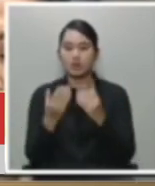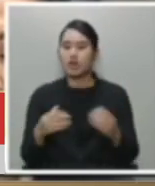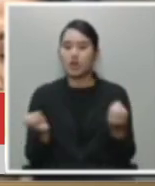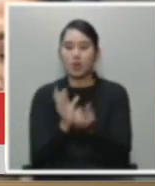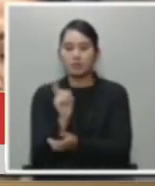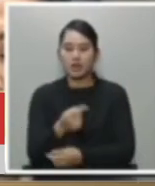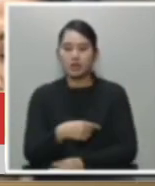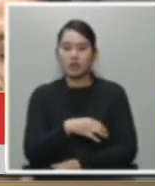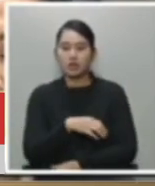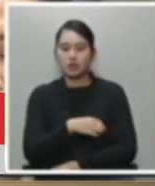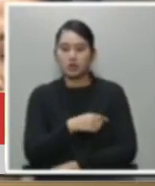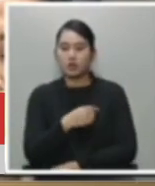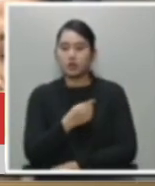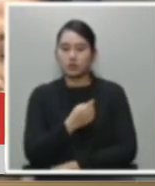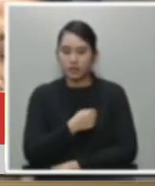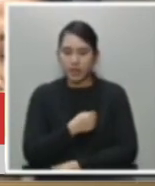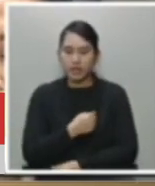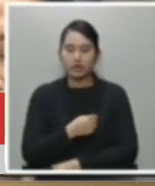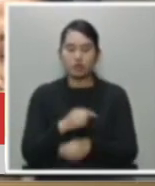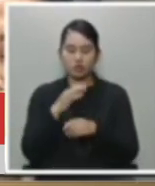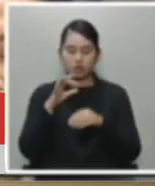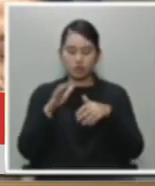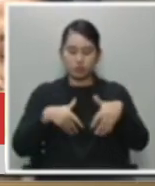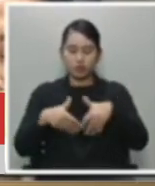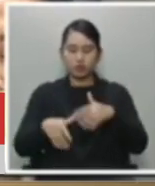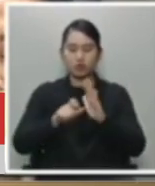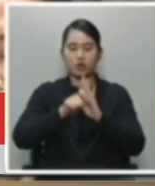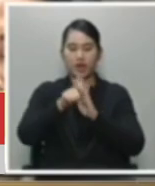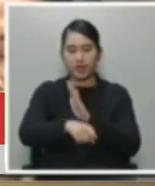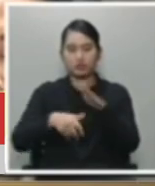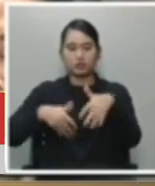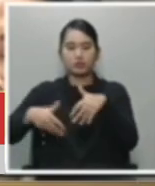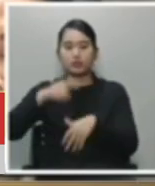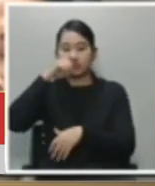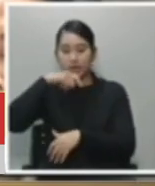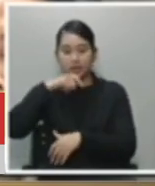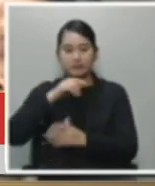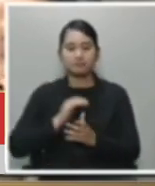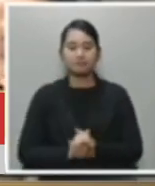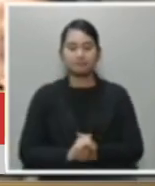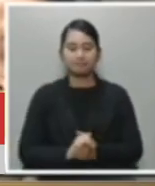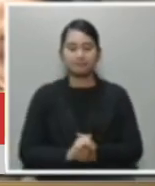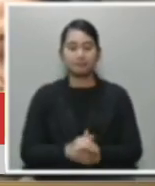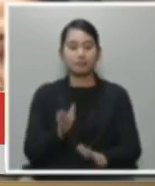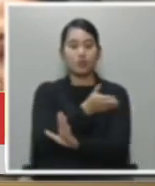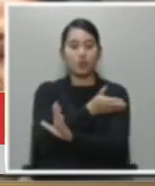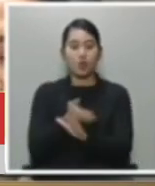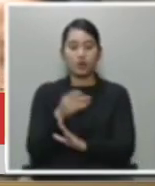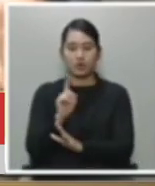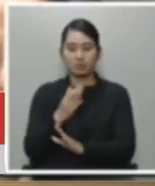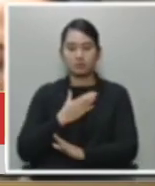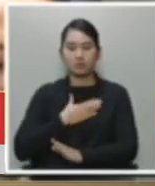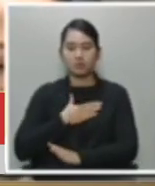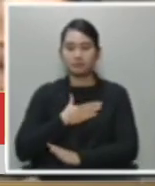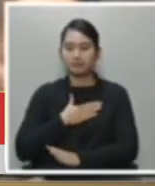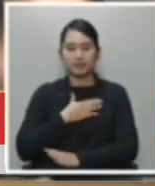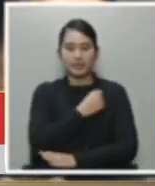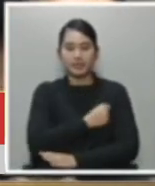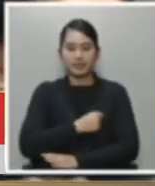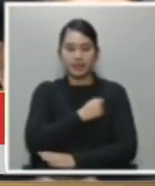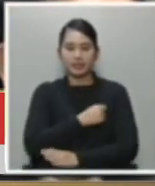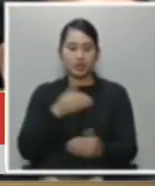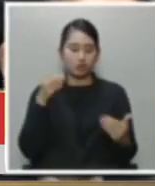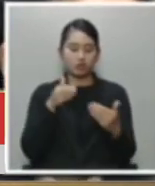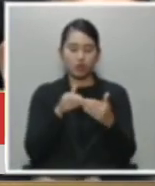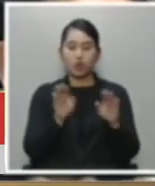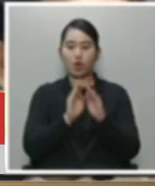พี่น้องคนไทยทั้งประเทศและคนโคราชก่อนอื่นสภาแห่งนี้จะต้องขอแสดงความเสียใจต่อครอบครัวของ